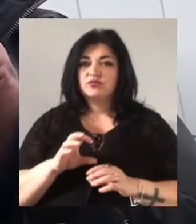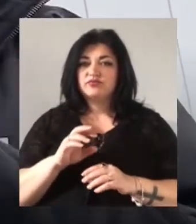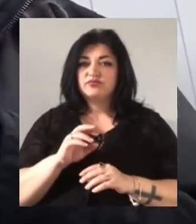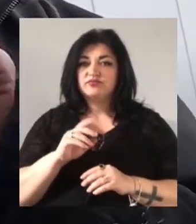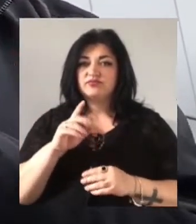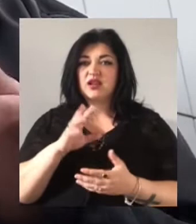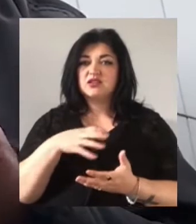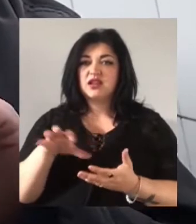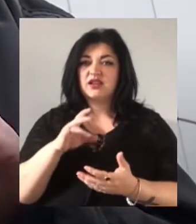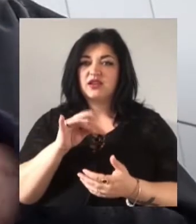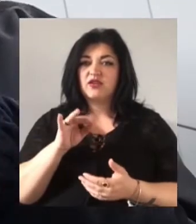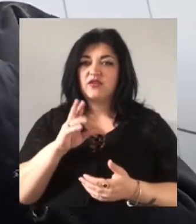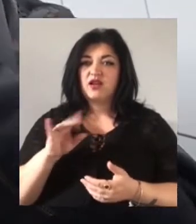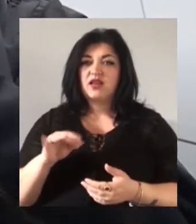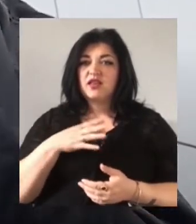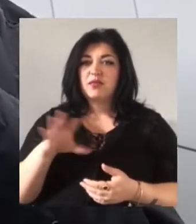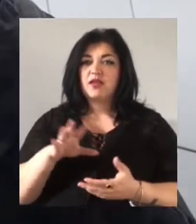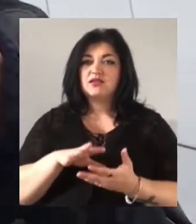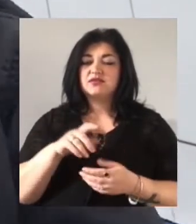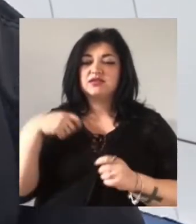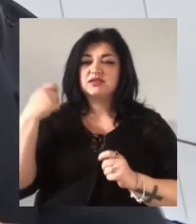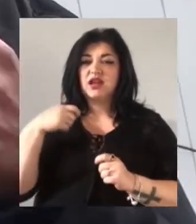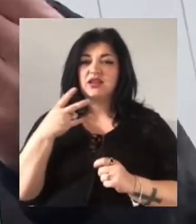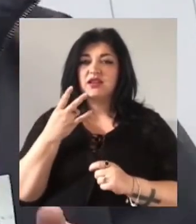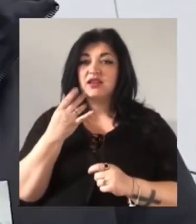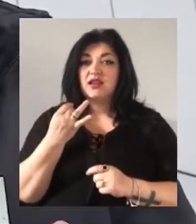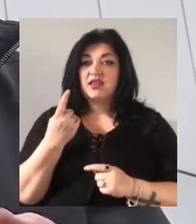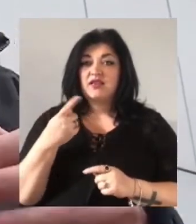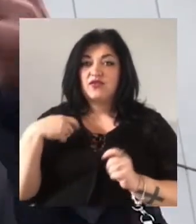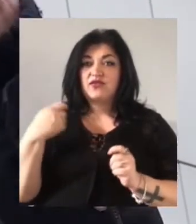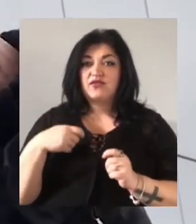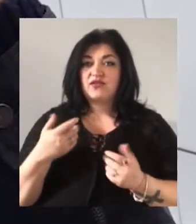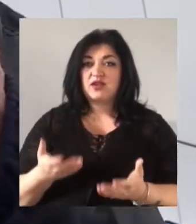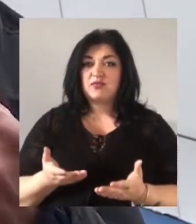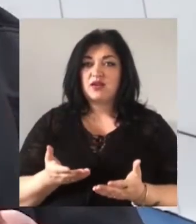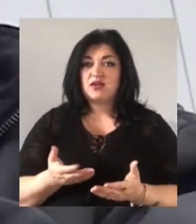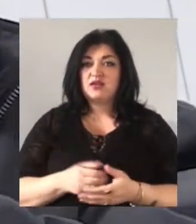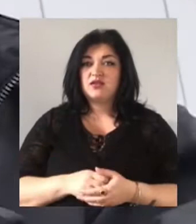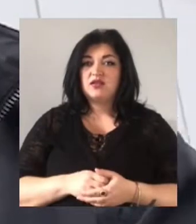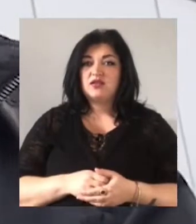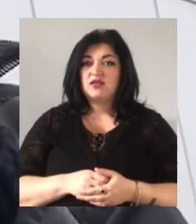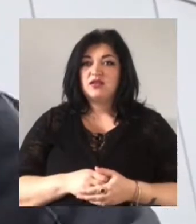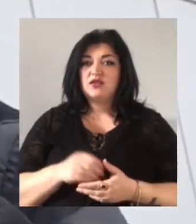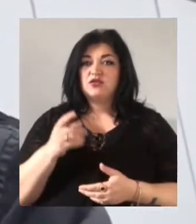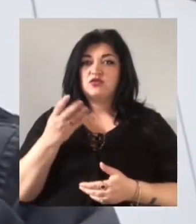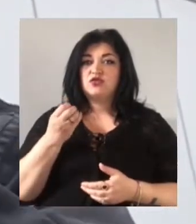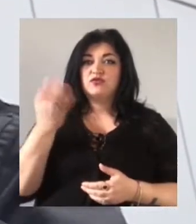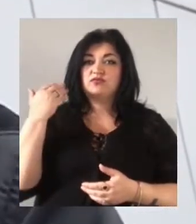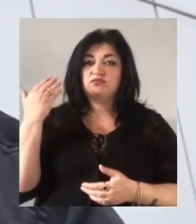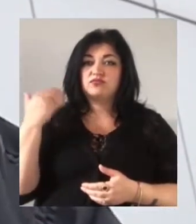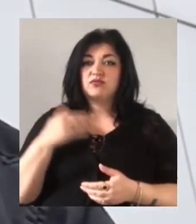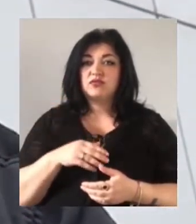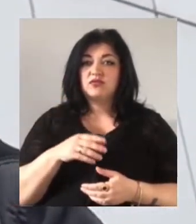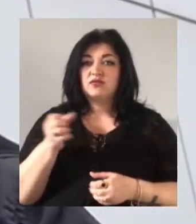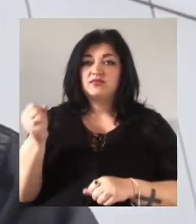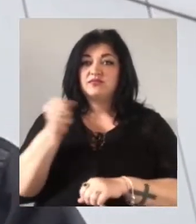було знято практично ні одного фільму. Ну, там один якийсь фільм в самому початку був, або два зроблено, це ще в 2006 році. Помимо фасаду на Одеській кіностудії, якщо